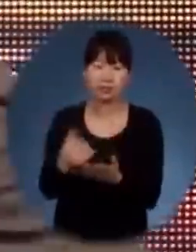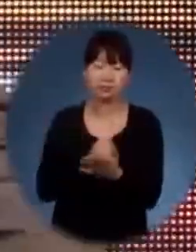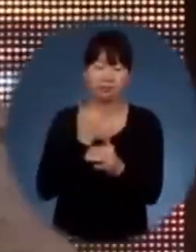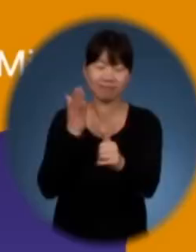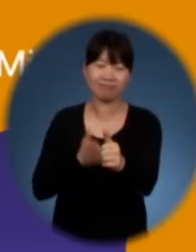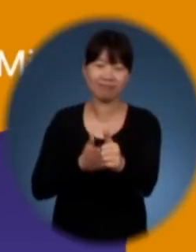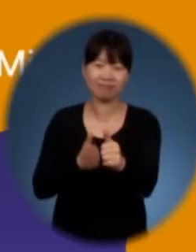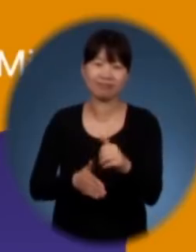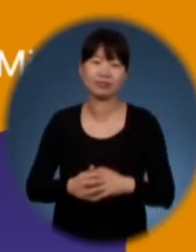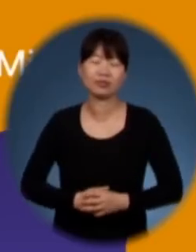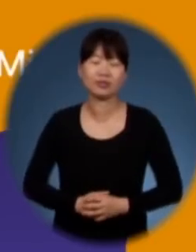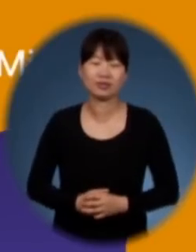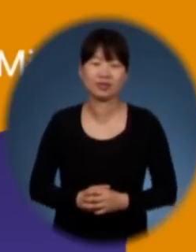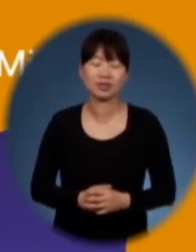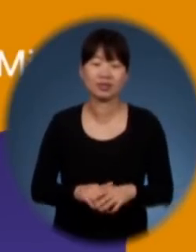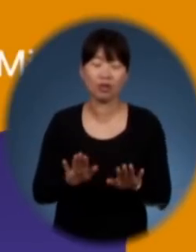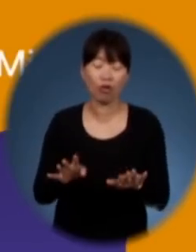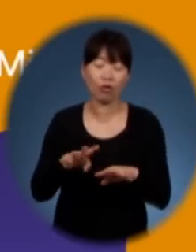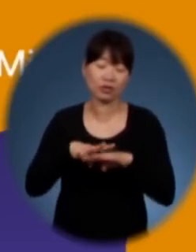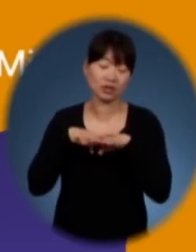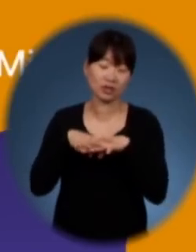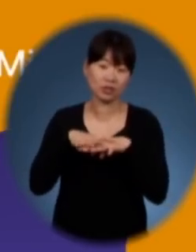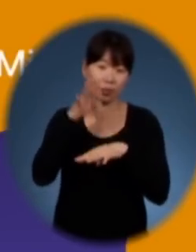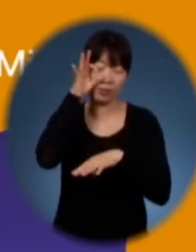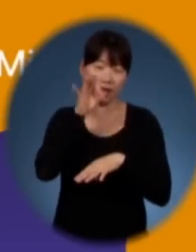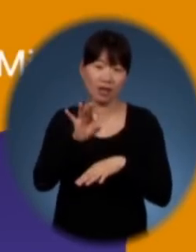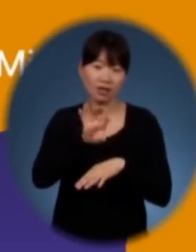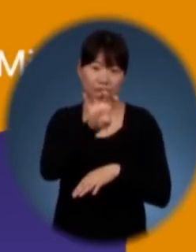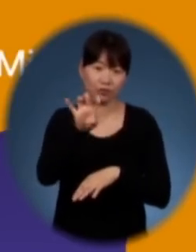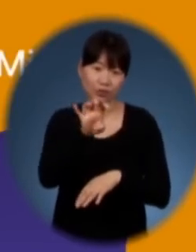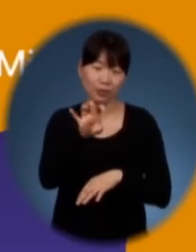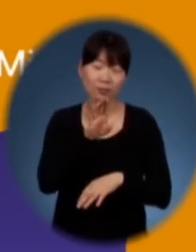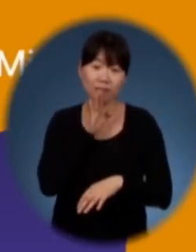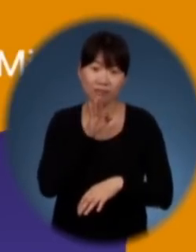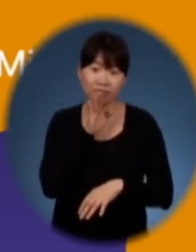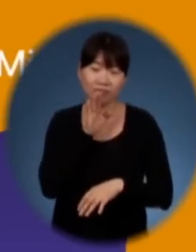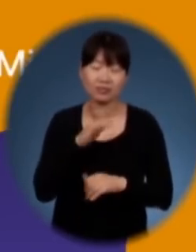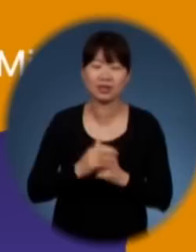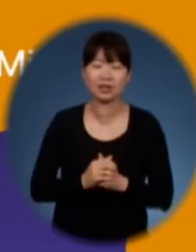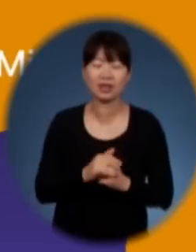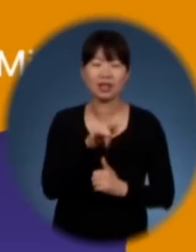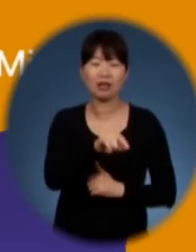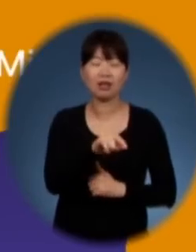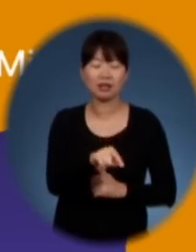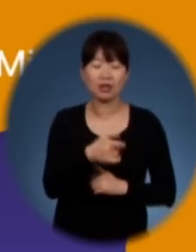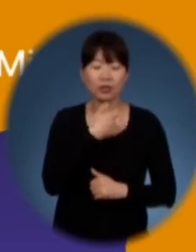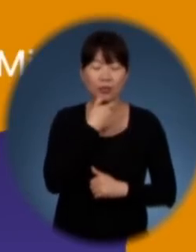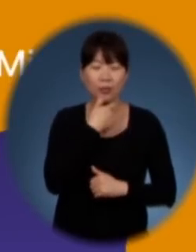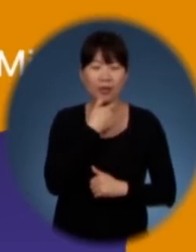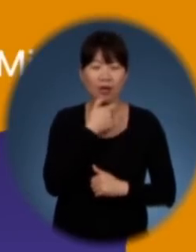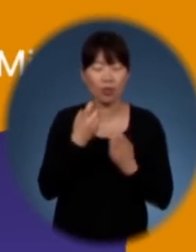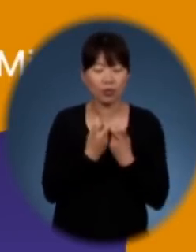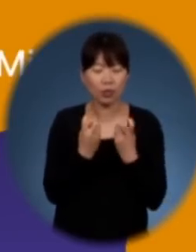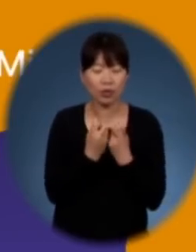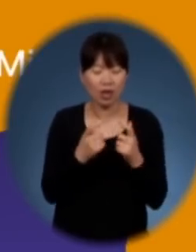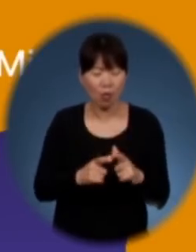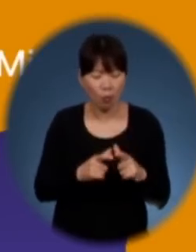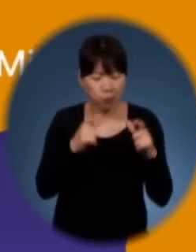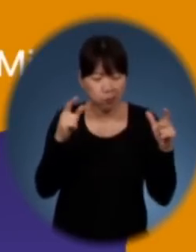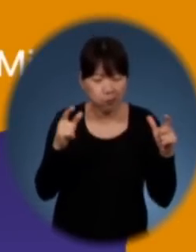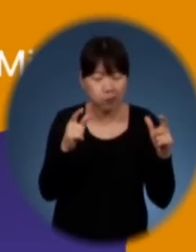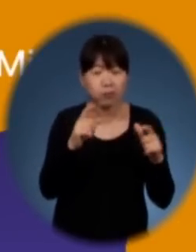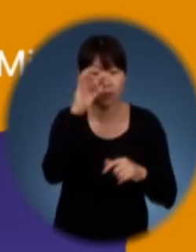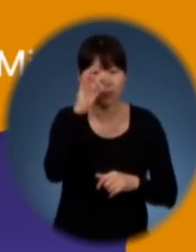좋겠습니다 유럽의 지도인데요 자이 로마가 어떻게 확장되는 한번